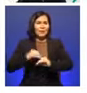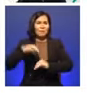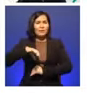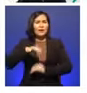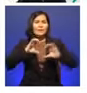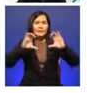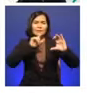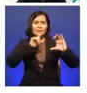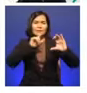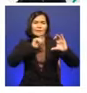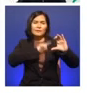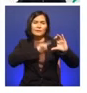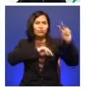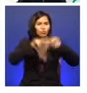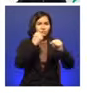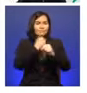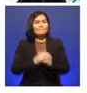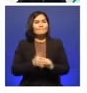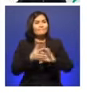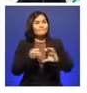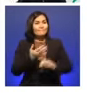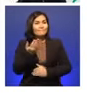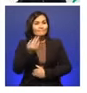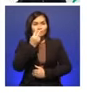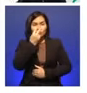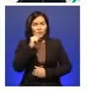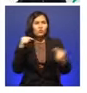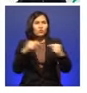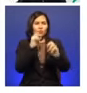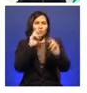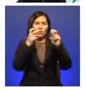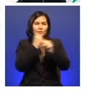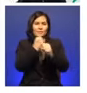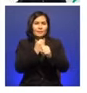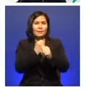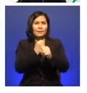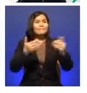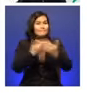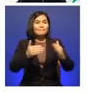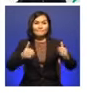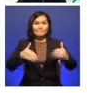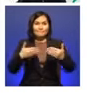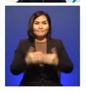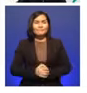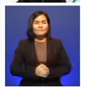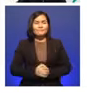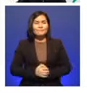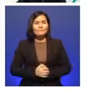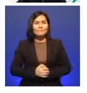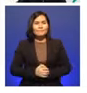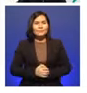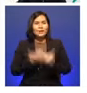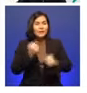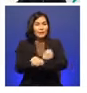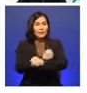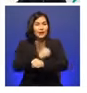ในเรื่องนี้อยู่แล้วนะฮะสไลด์ถัดไปครับเป็นเรื่องงานและรายได้เรื่องสำคัญในเรื่องนี้นะฮะเราก็มีกำลังแรงงานประมาณ40ล้านคนในปั